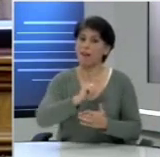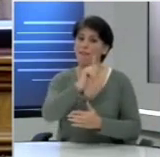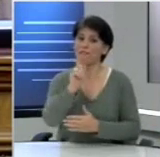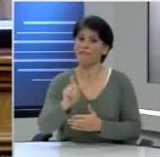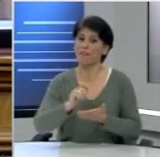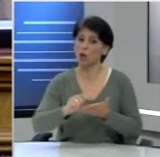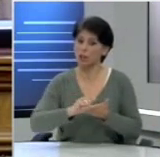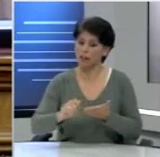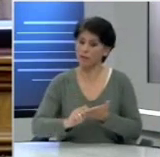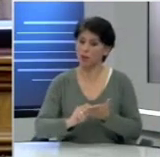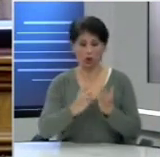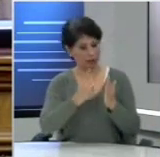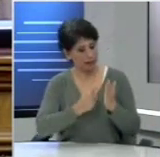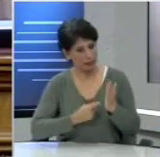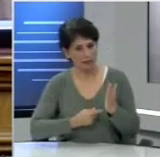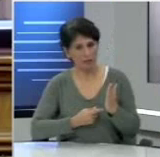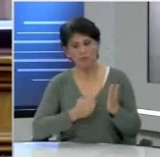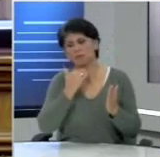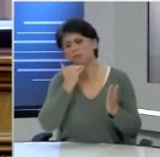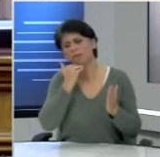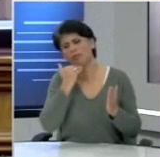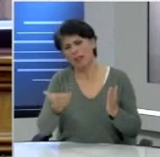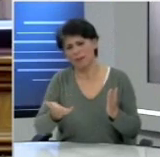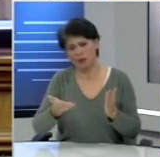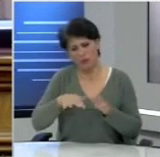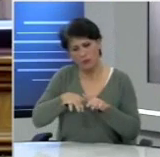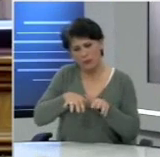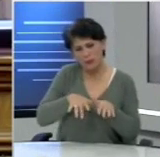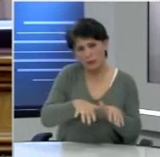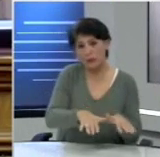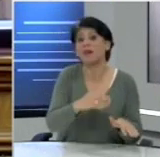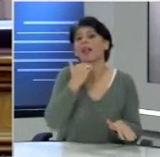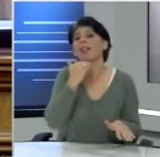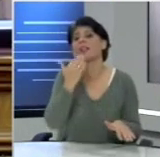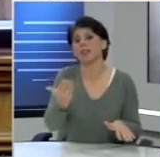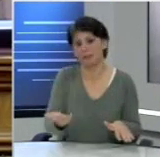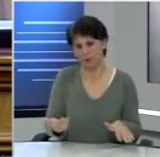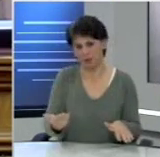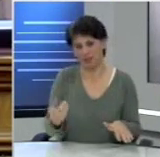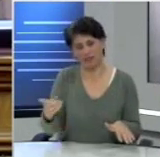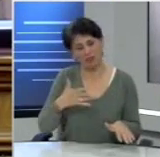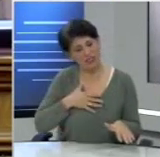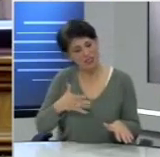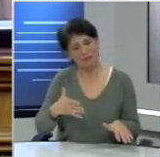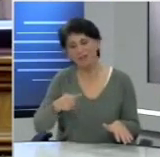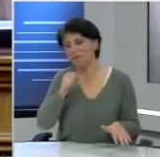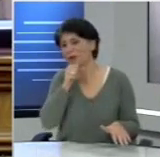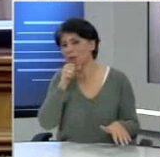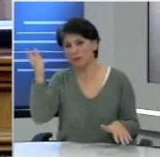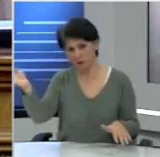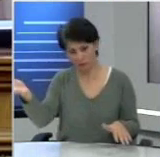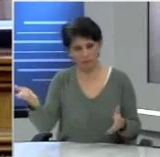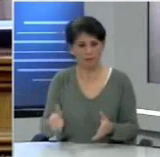βιογραφικών, κρίσης και δεν μπόρεσε να διεισδύσει προφανώς ο συμπαθής ηλικιωμένος